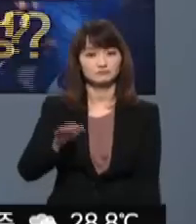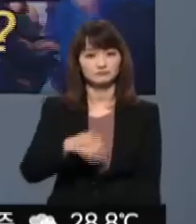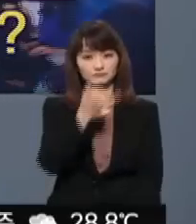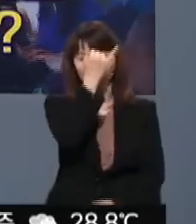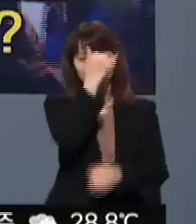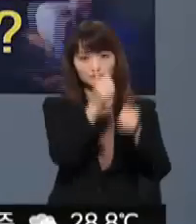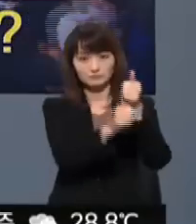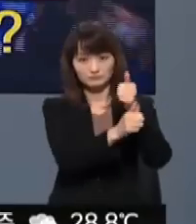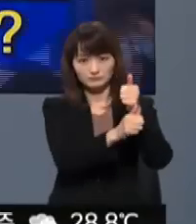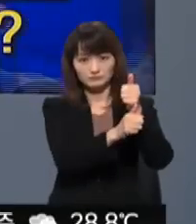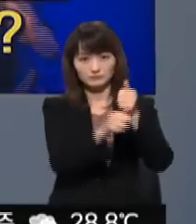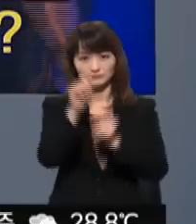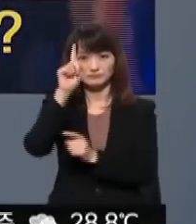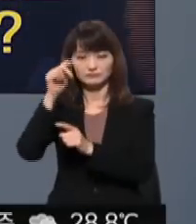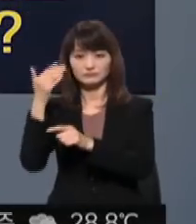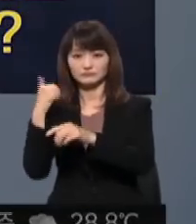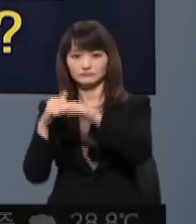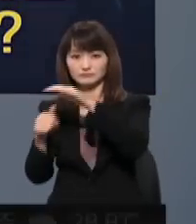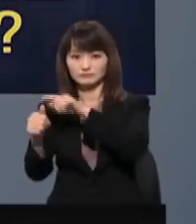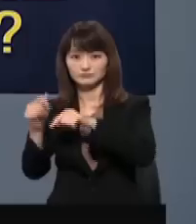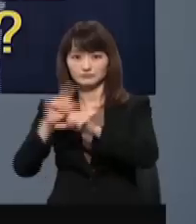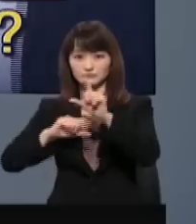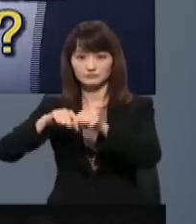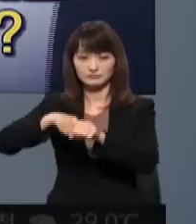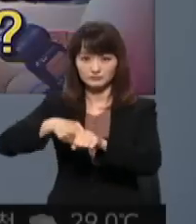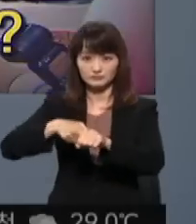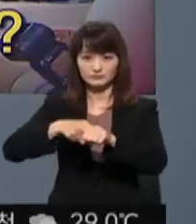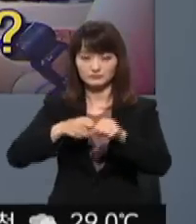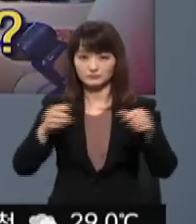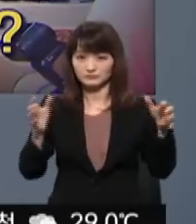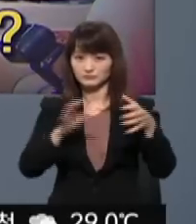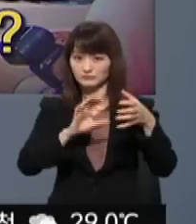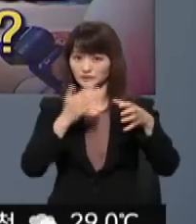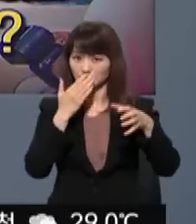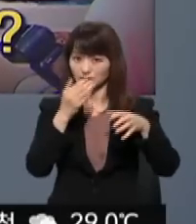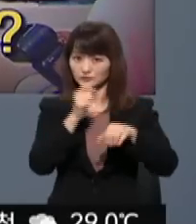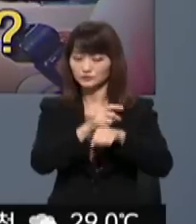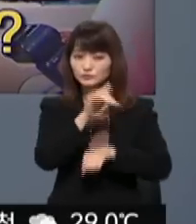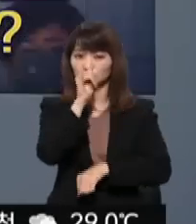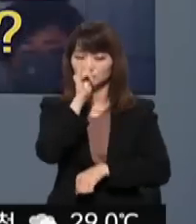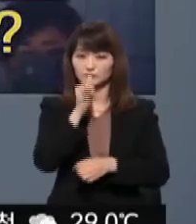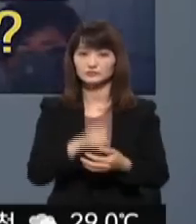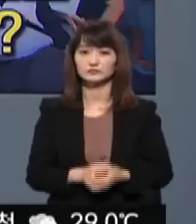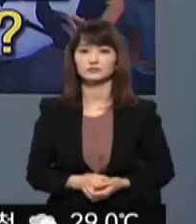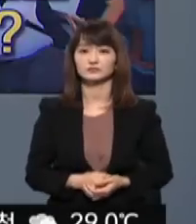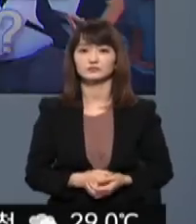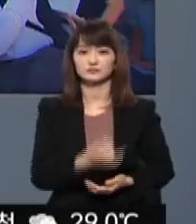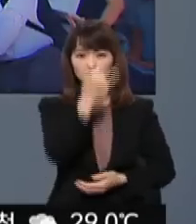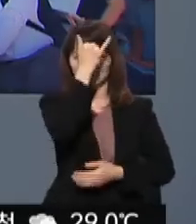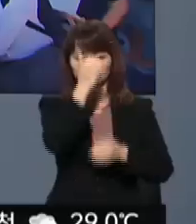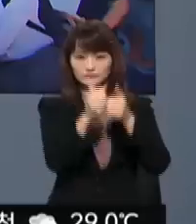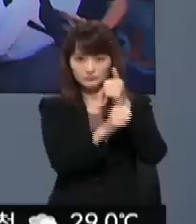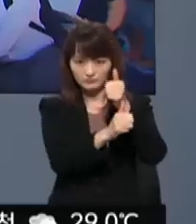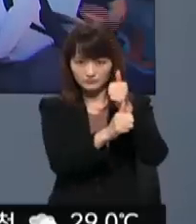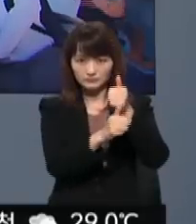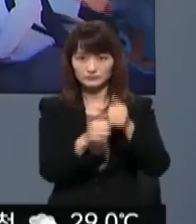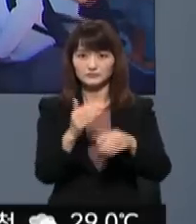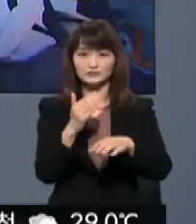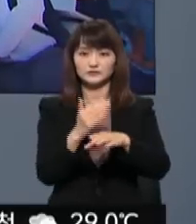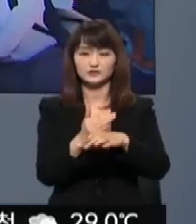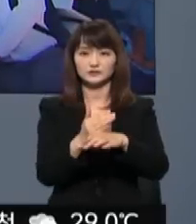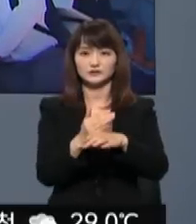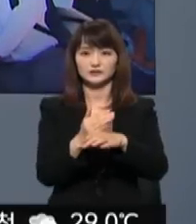그런데 윤리위에서 이준석 전 대표에 대한 후가 징계를 논의할 가능성도 제기됐습니다 최근 윤리비가 당일